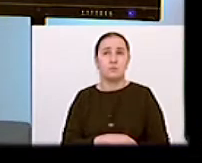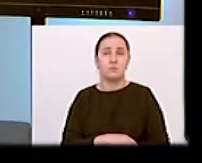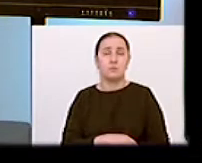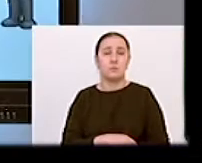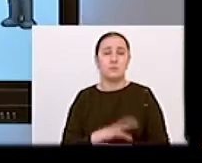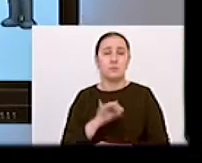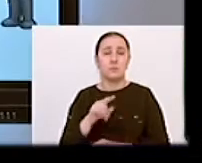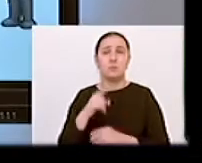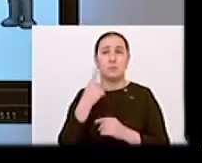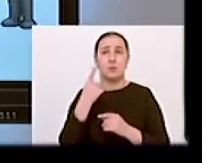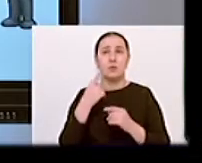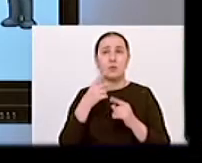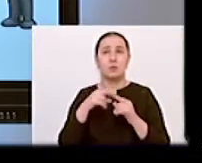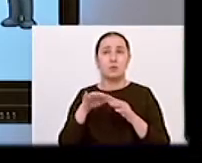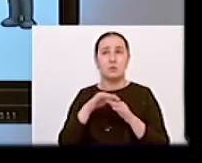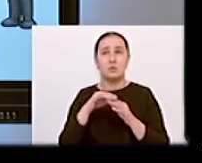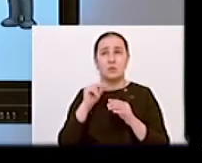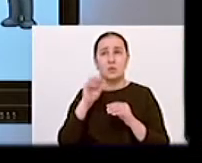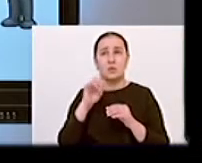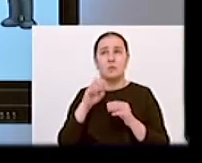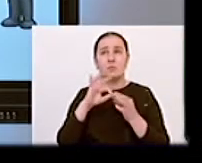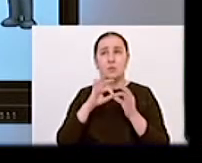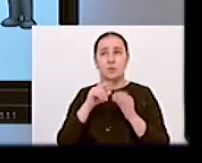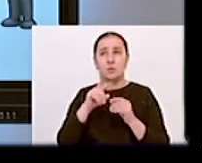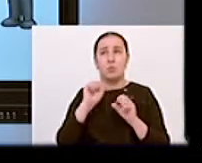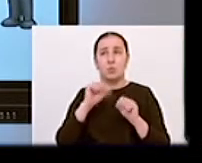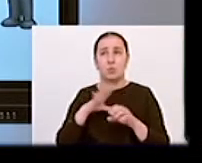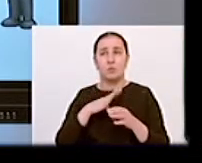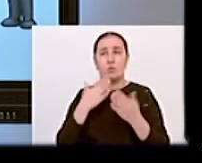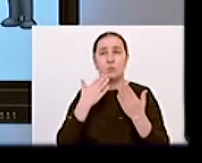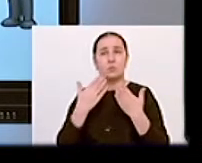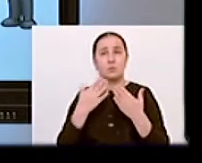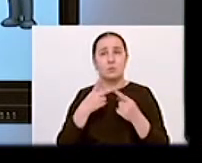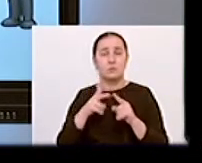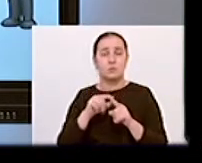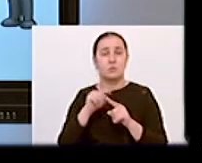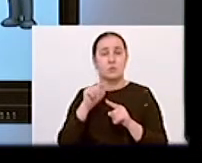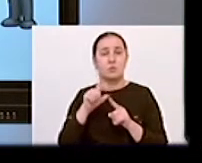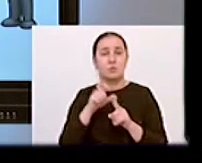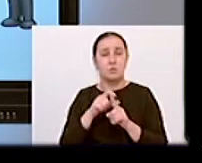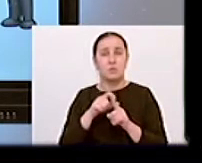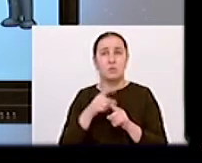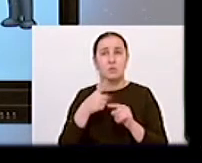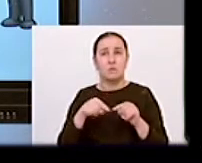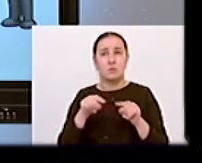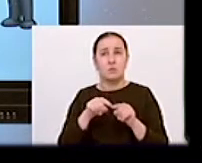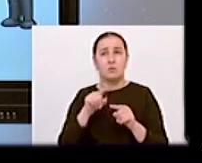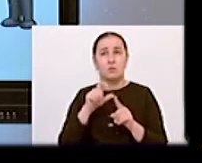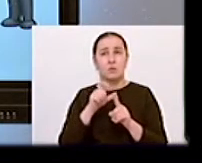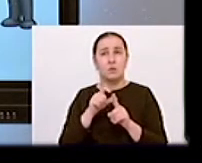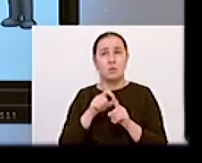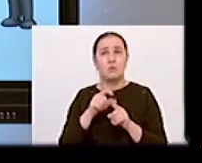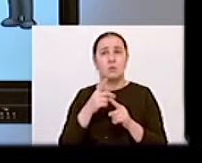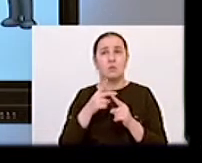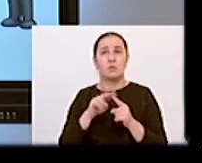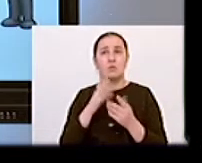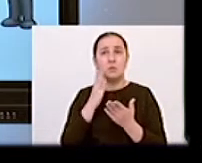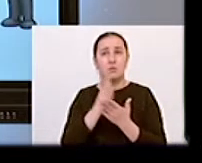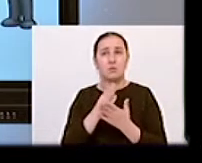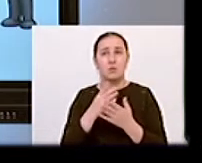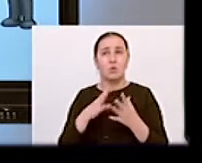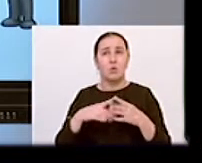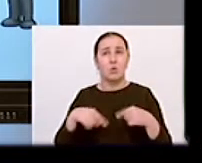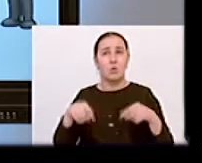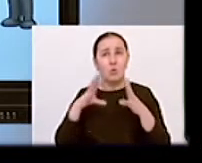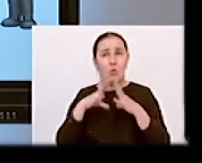Итак, при однородных членах предложения могут быть обобщающие слова. Это такие слова, которые являются